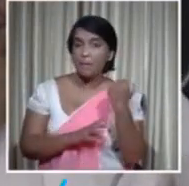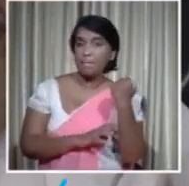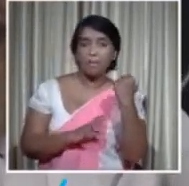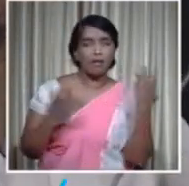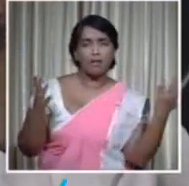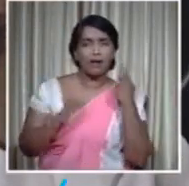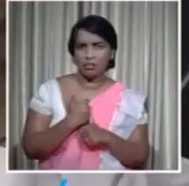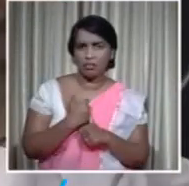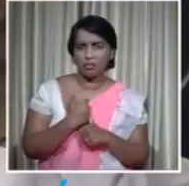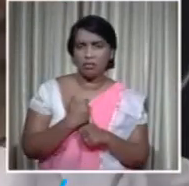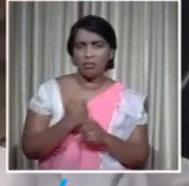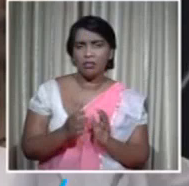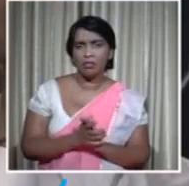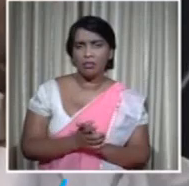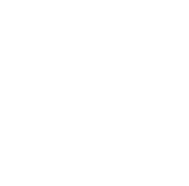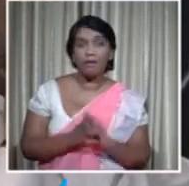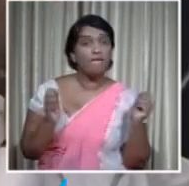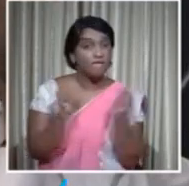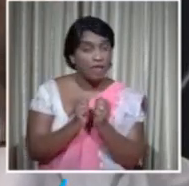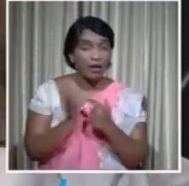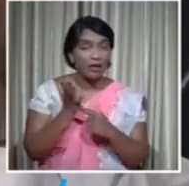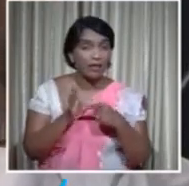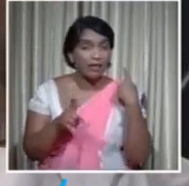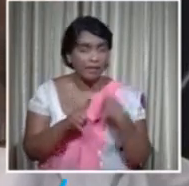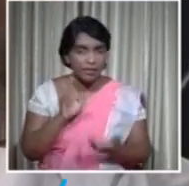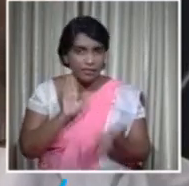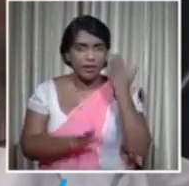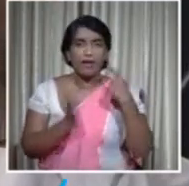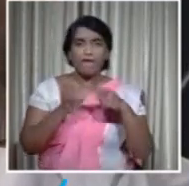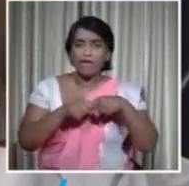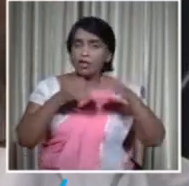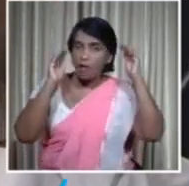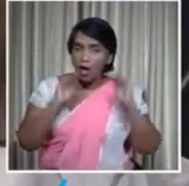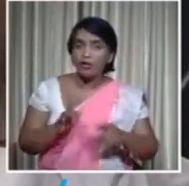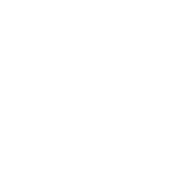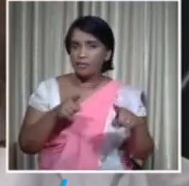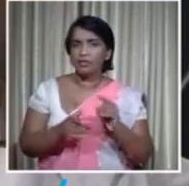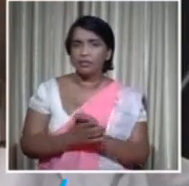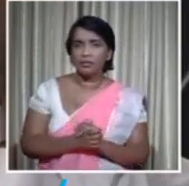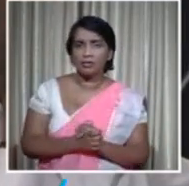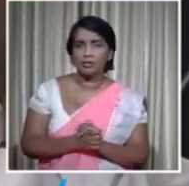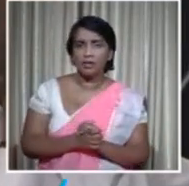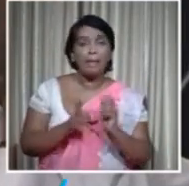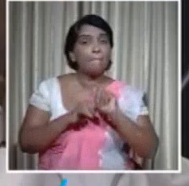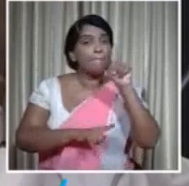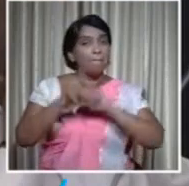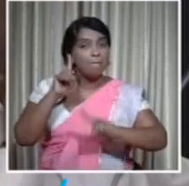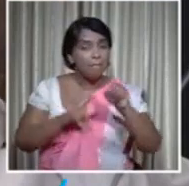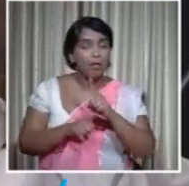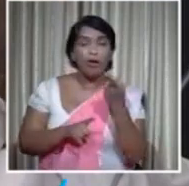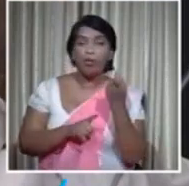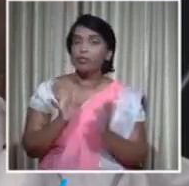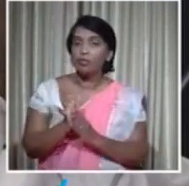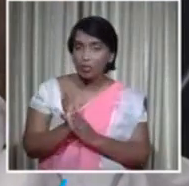නීති සම්පාදනය කරන්න. වැඩි කරන්න තියෙනවා නම් බදු, අඩු කරන්න තියෙනවා නම් වියදම් මේක කරන්න පුළුවන් මේ පාර්ලිමේන්තුවේ විතරයි. පාර්ලිමේන්තුවේ මූල්‍ය මුදල්